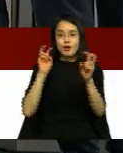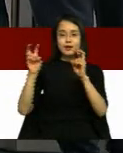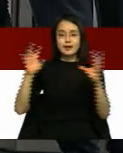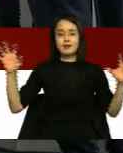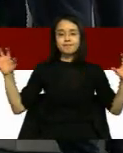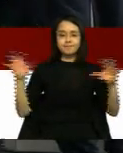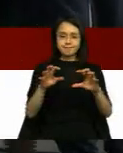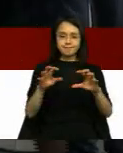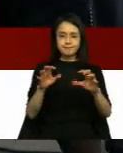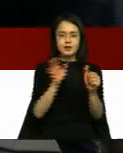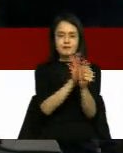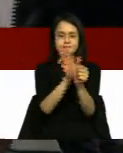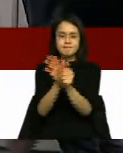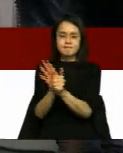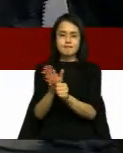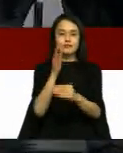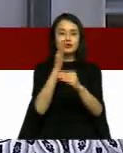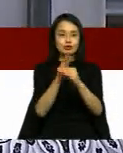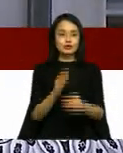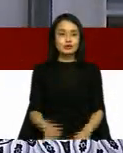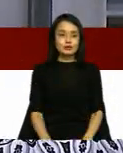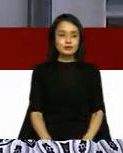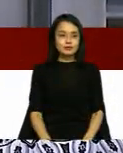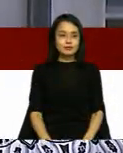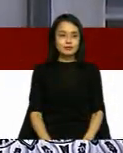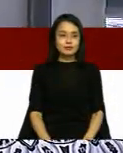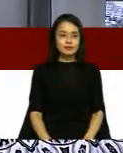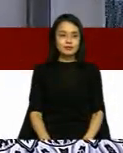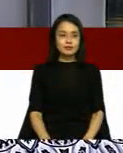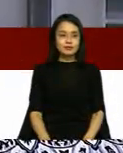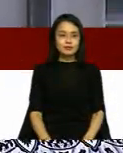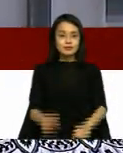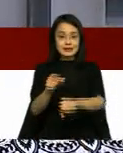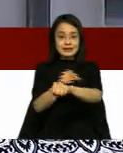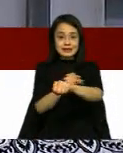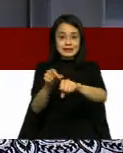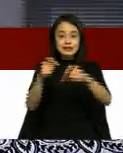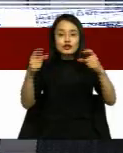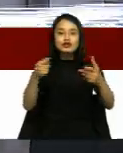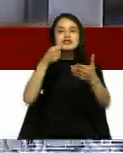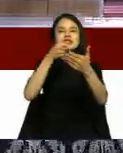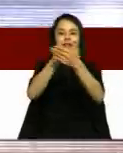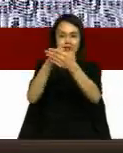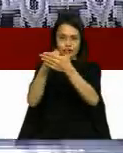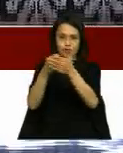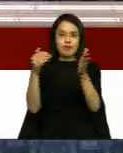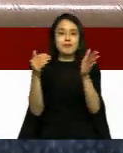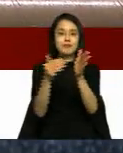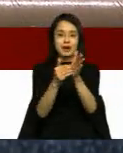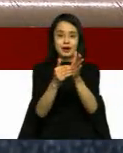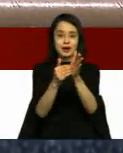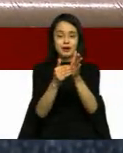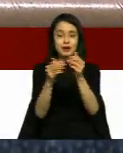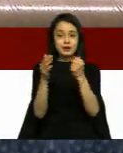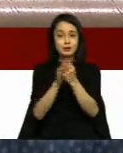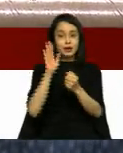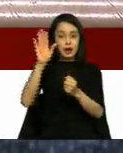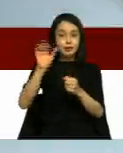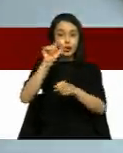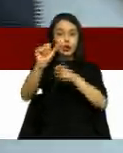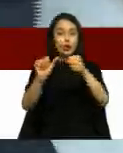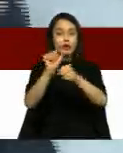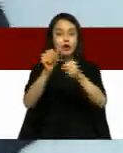패션산업 특구로 지정 됐습니다 적구 치 전에 따라 정부와 경기도 세계 3 는 타 무 5년간